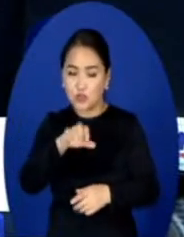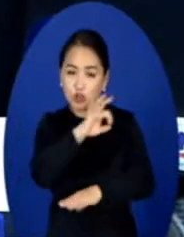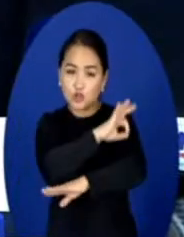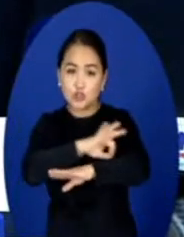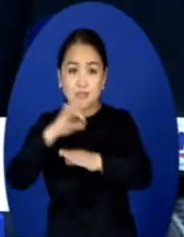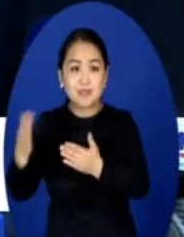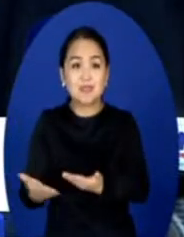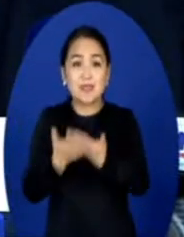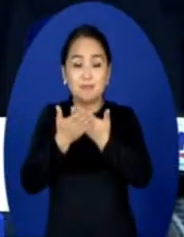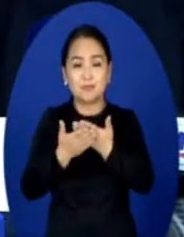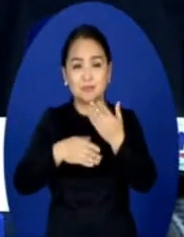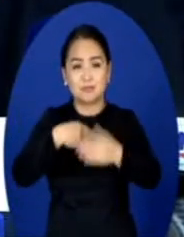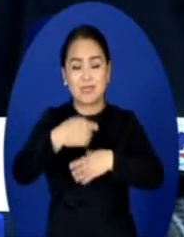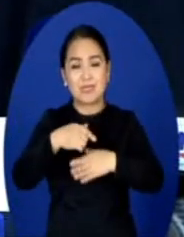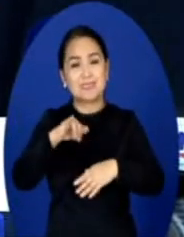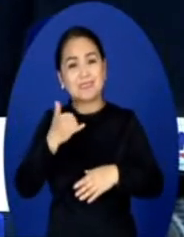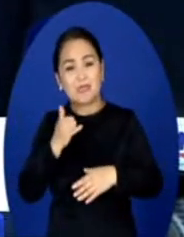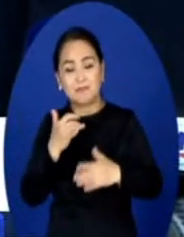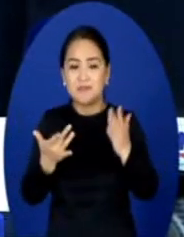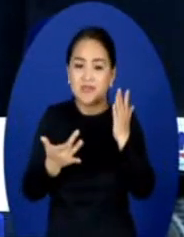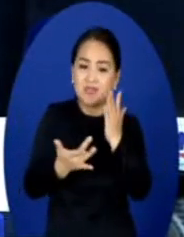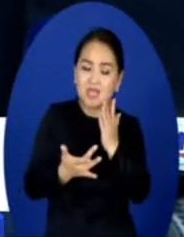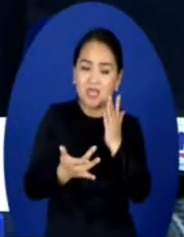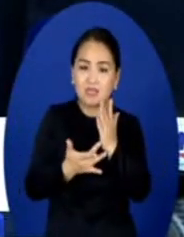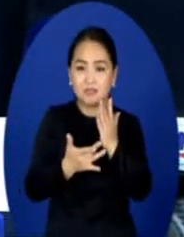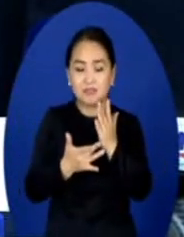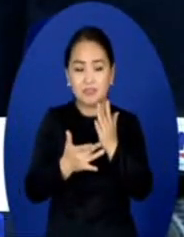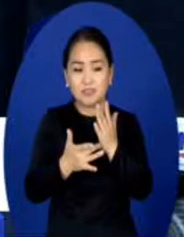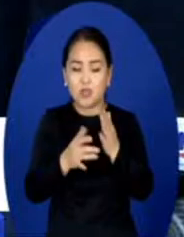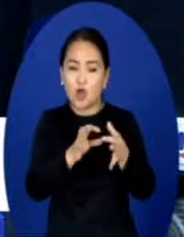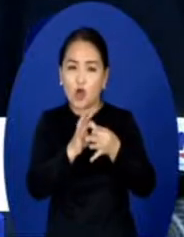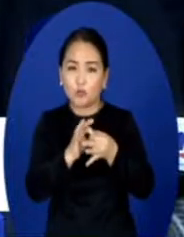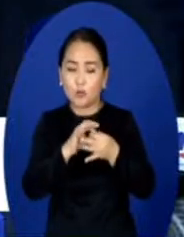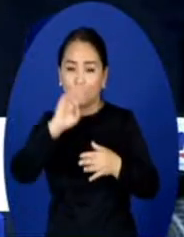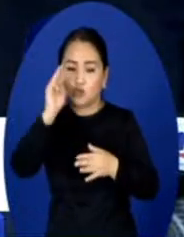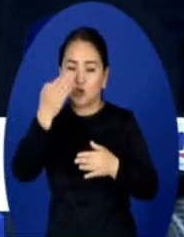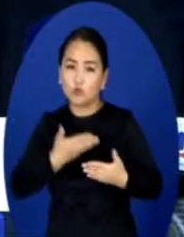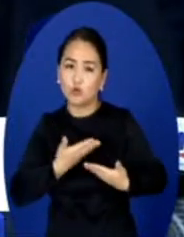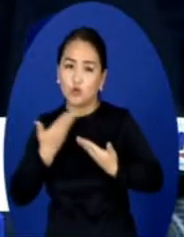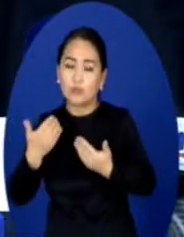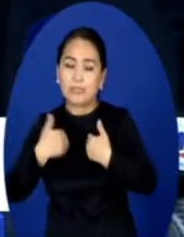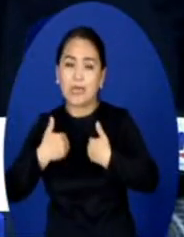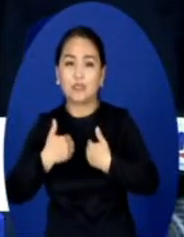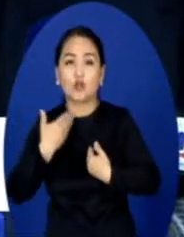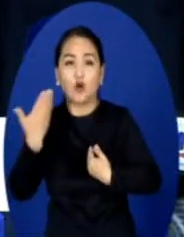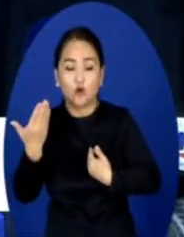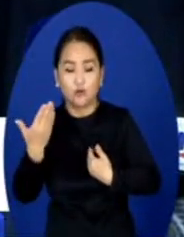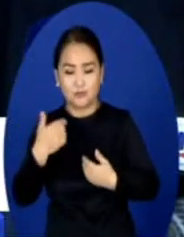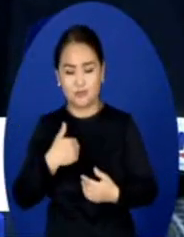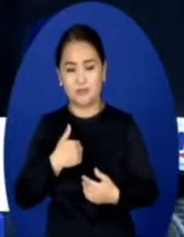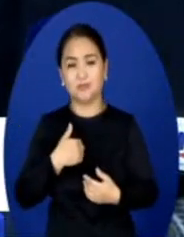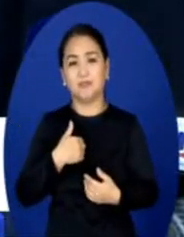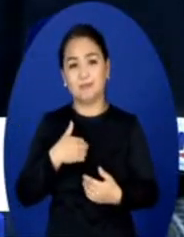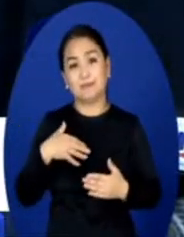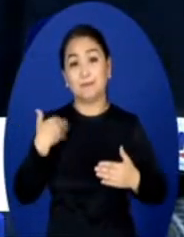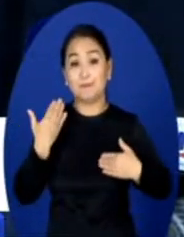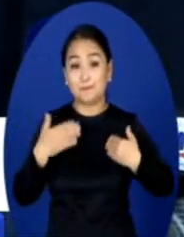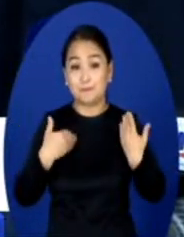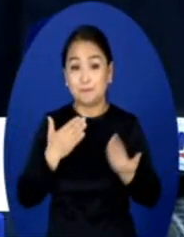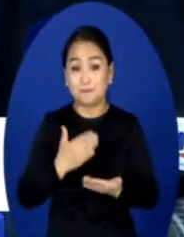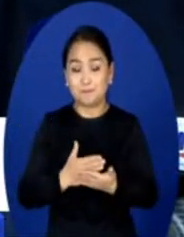тухай зарим нэгэн техникийн чанартаа тодруулгыг яаралтай өгчихсэн энэ нэгэн нааштай баяртай юм